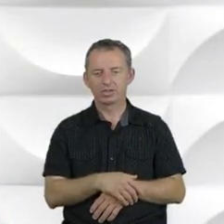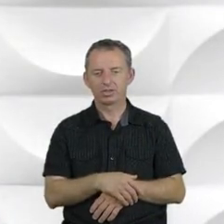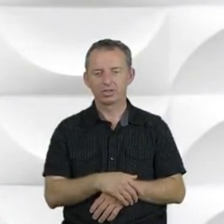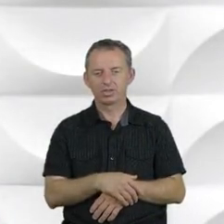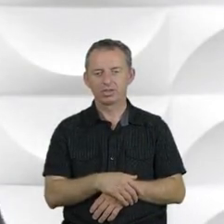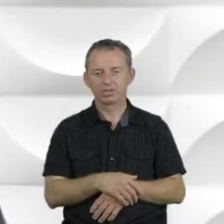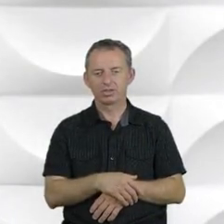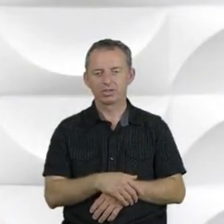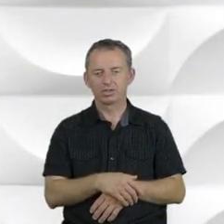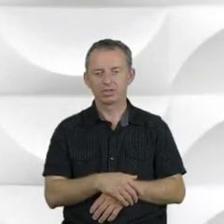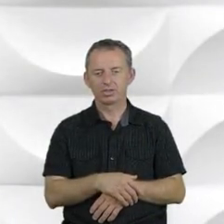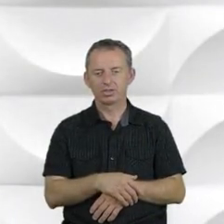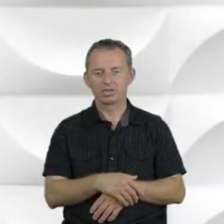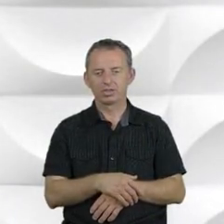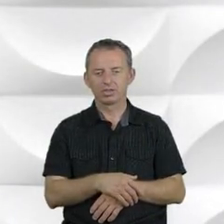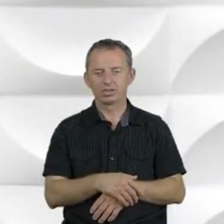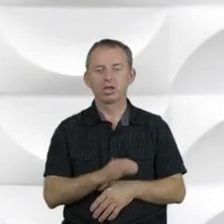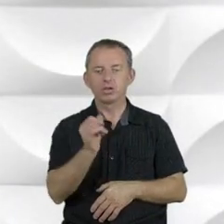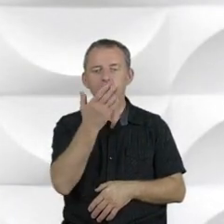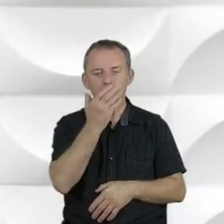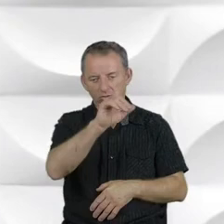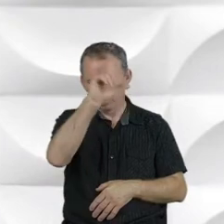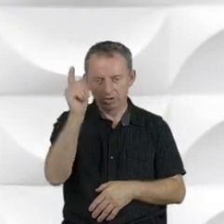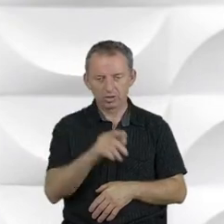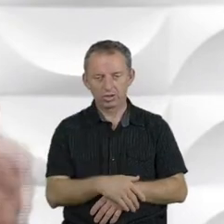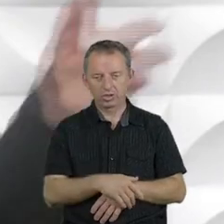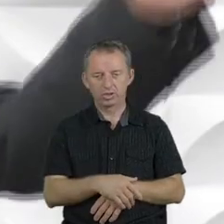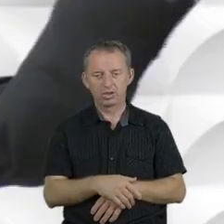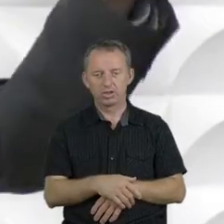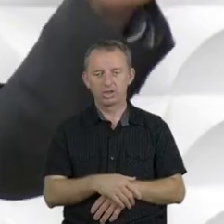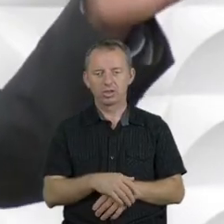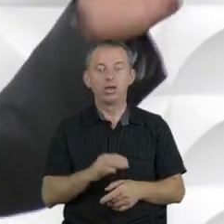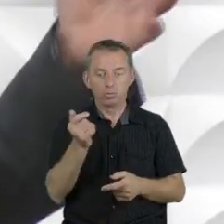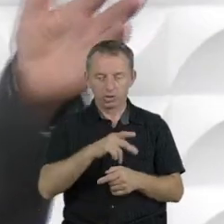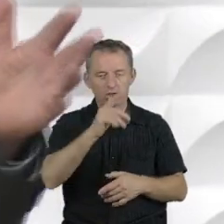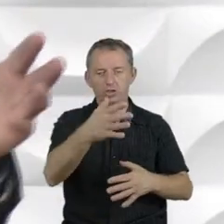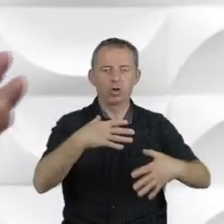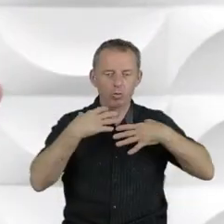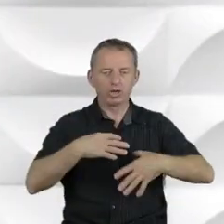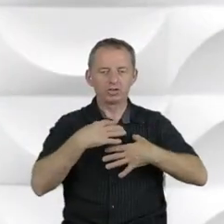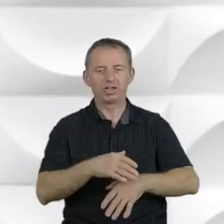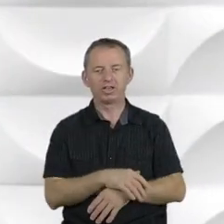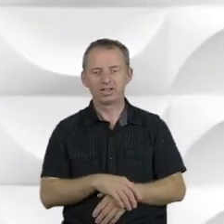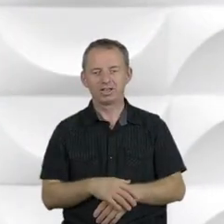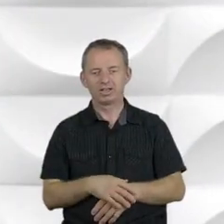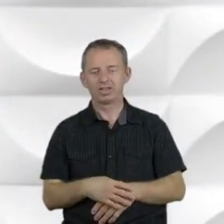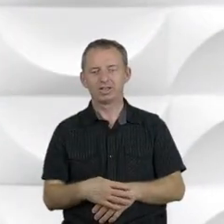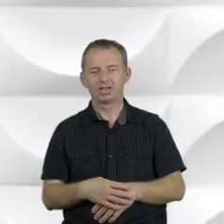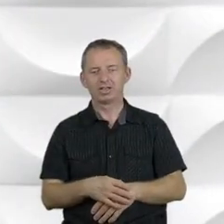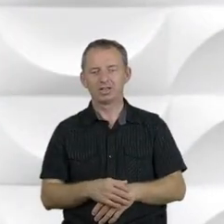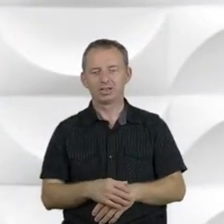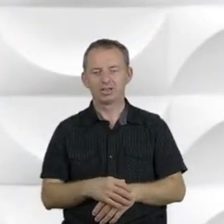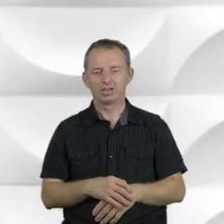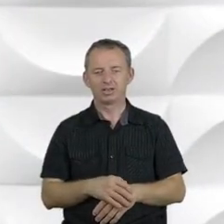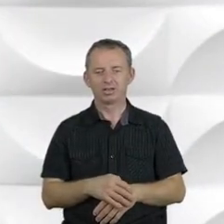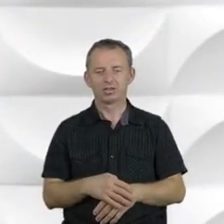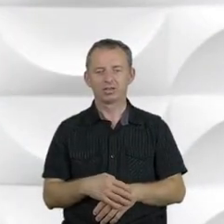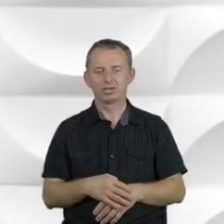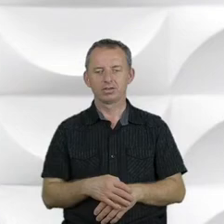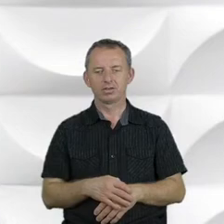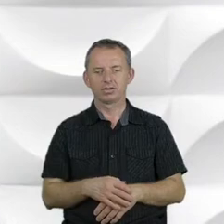A co to mówi tak po ludzku oczyszczenie? Bo można iść do łaźni. To znaczy porządkowanie